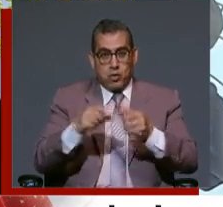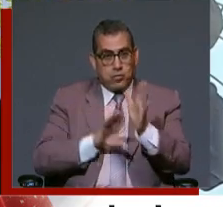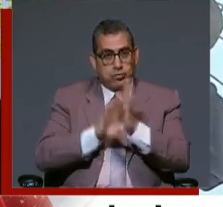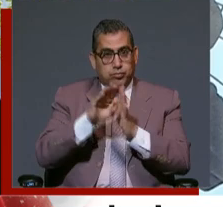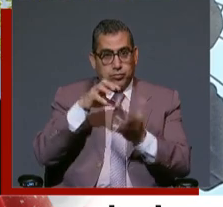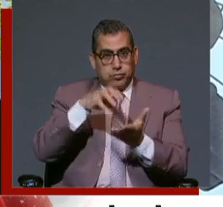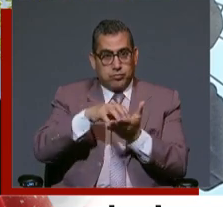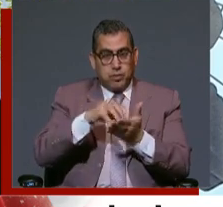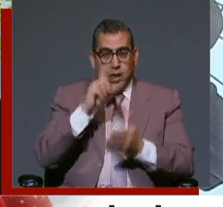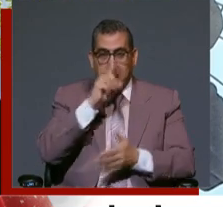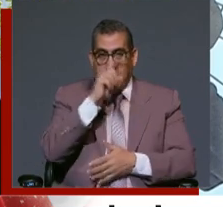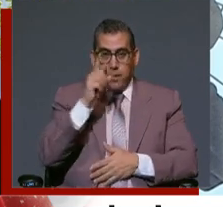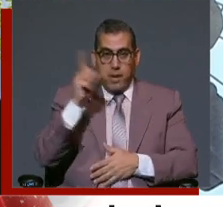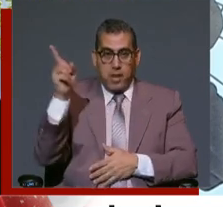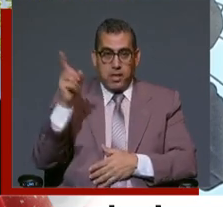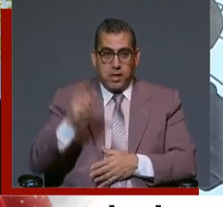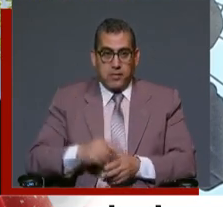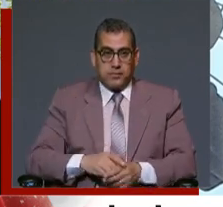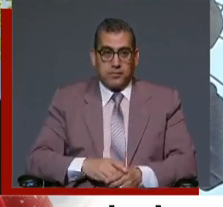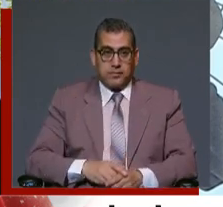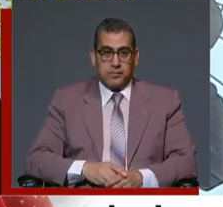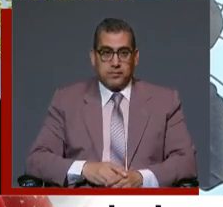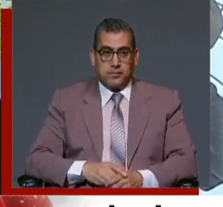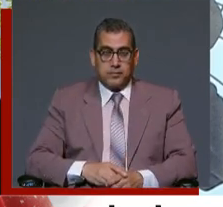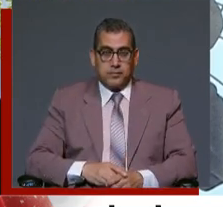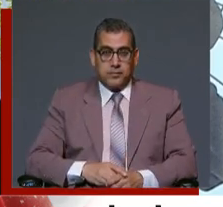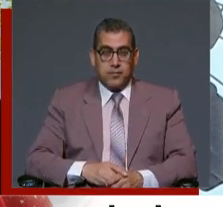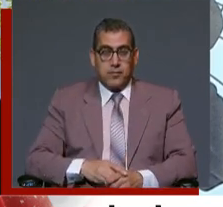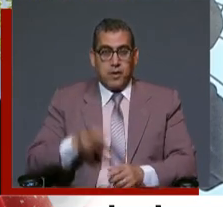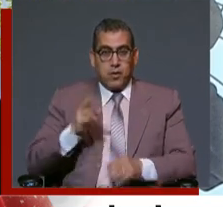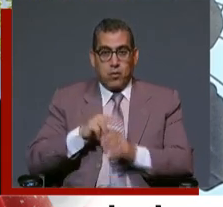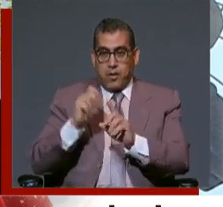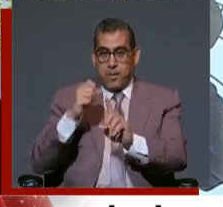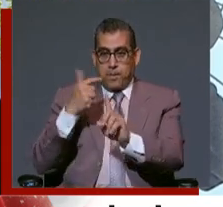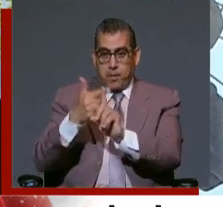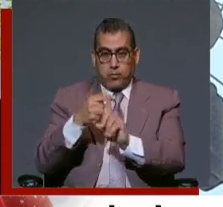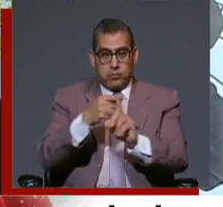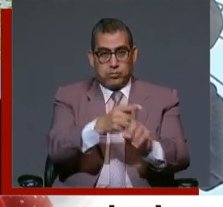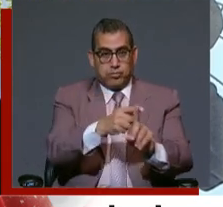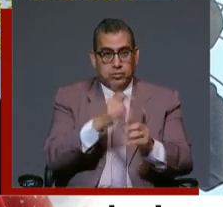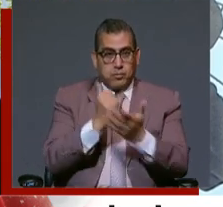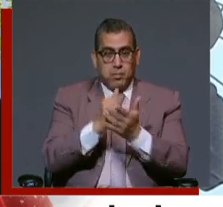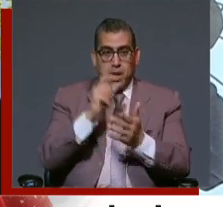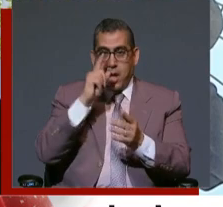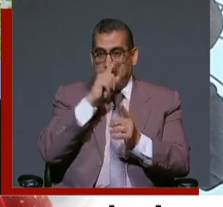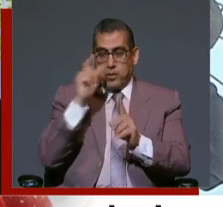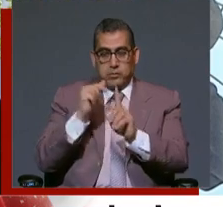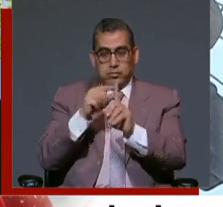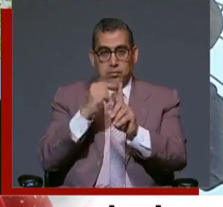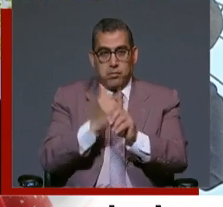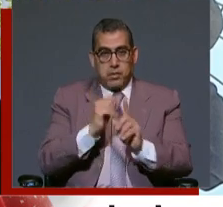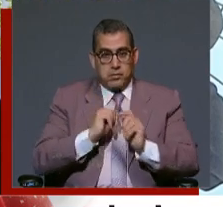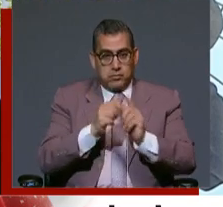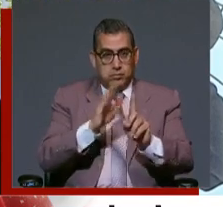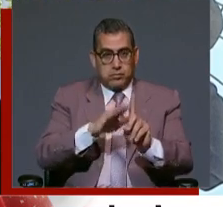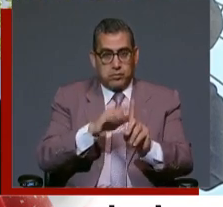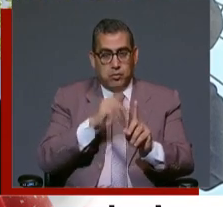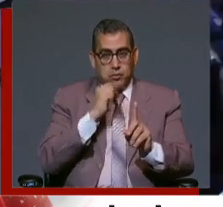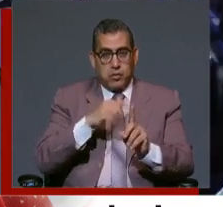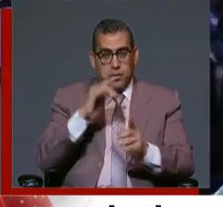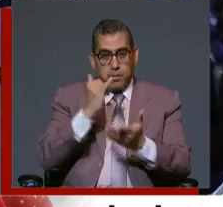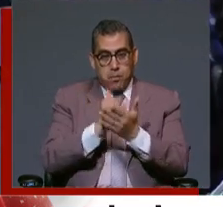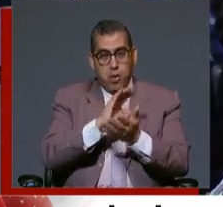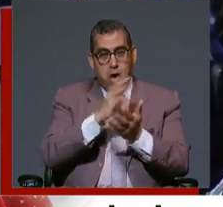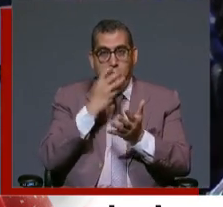لدولة الإمارات العربية المتحدة والمبعوث الخاص لدولة الإمارات العربية المتحدة المعني